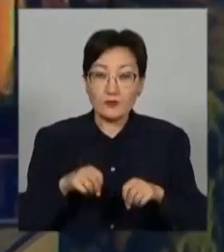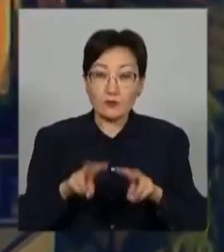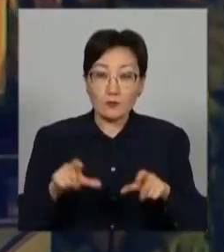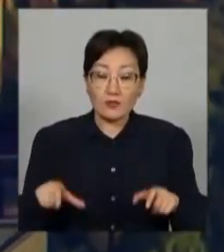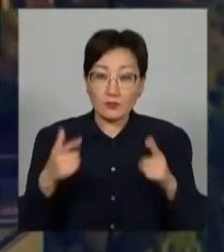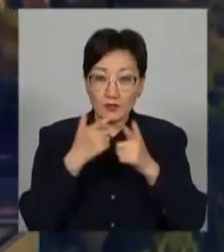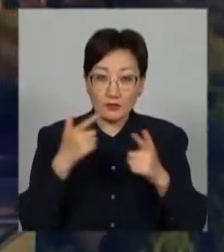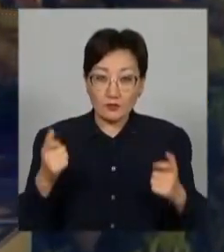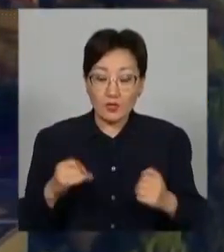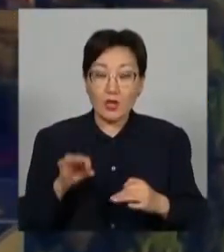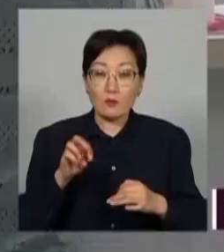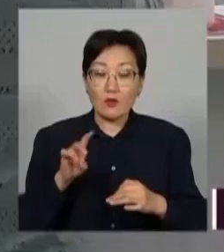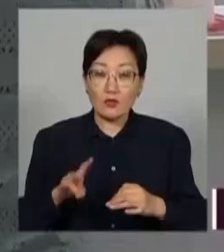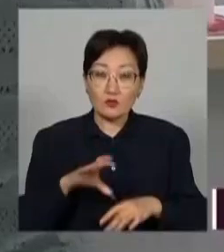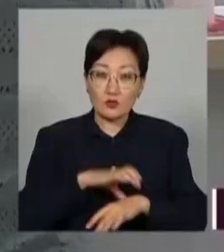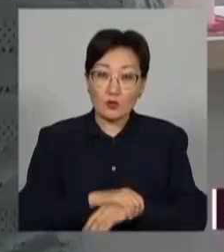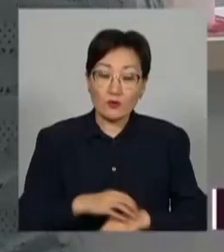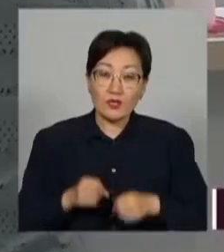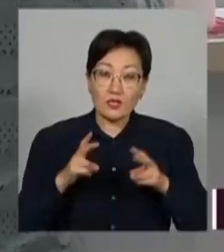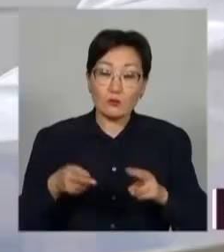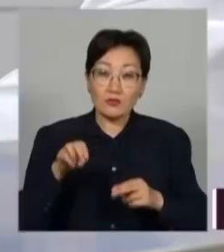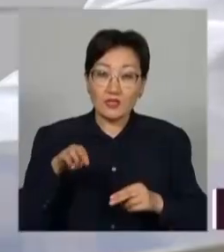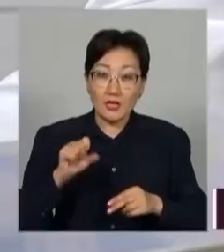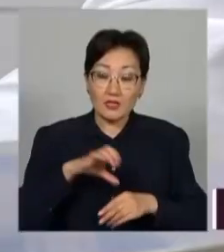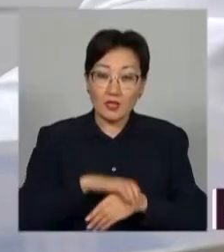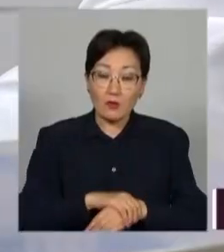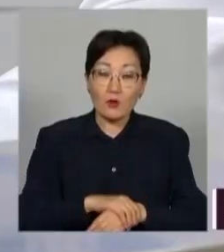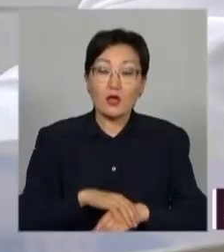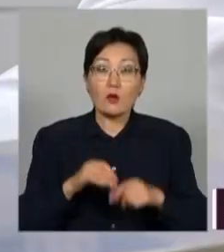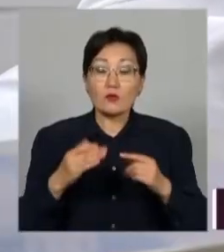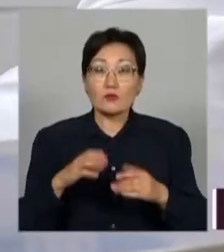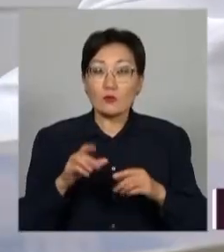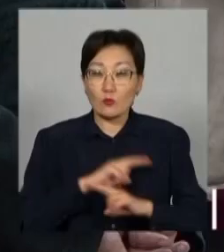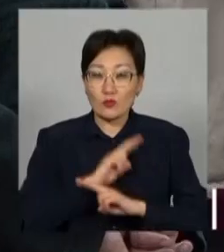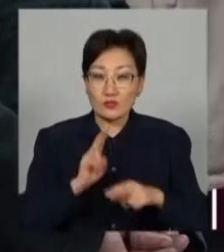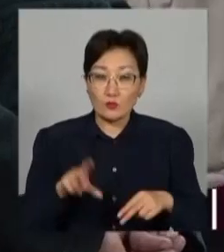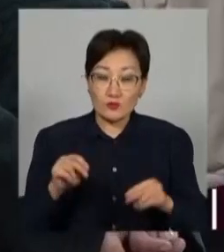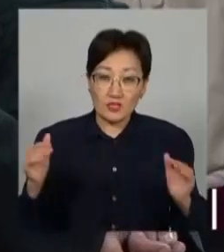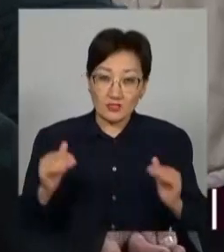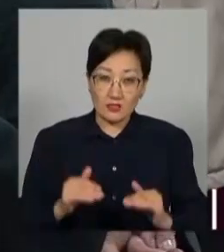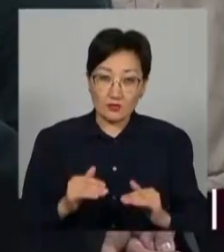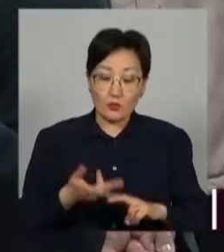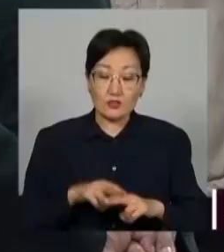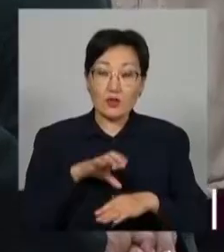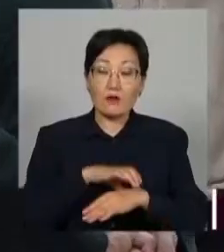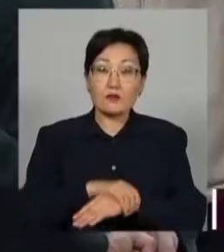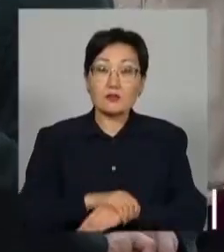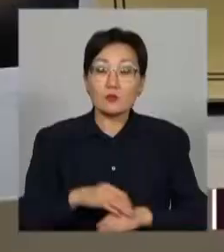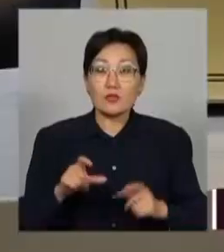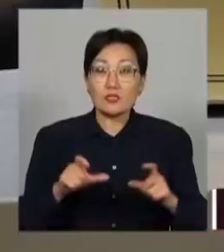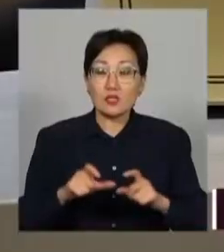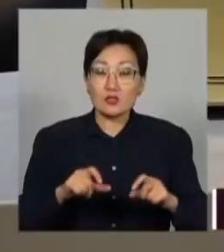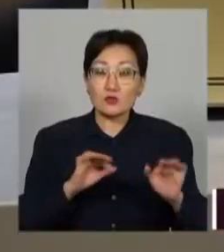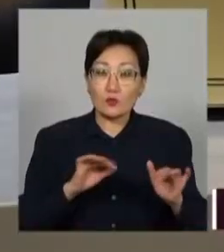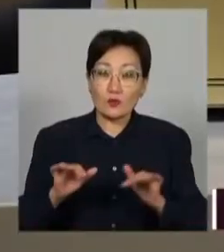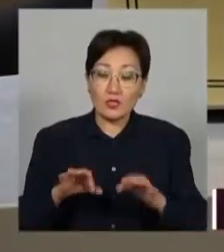мәлимдеди. Омикронун кең таралуу калыпта дельтаны жана ол штамдан болгон өлүм-жетимди азайтты. Осы факторлор карантиндик